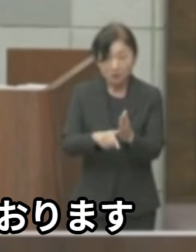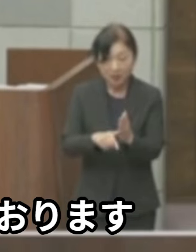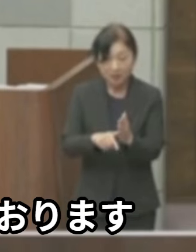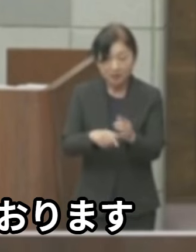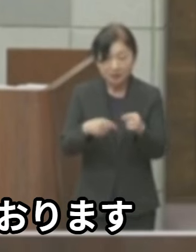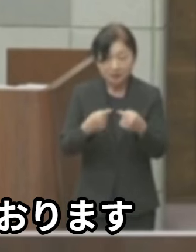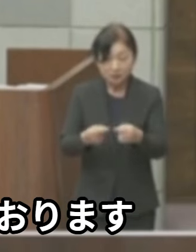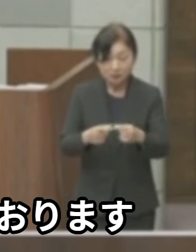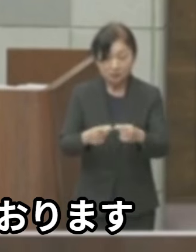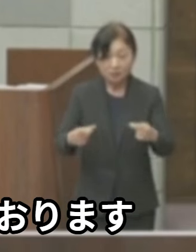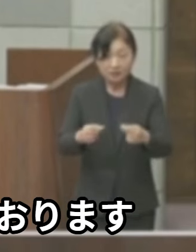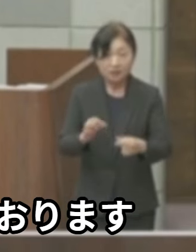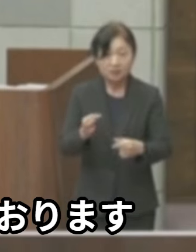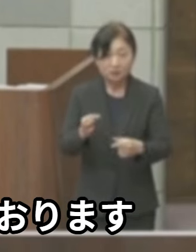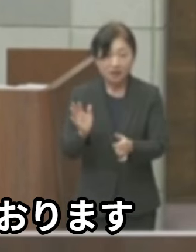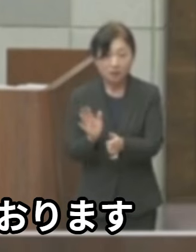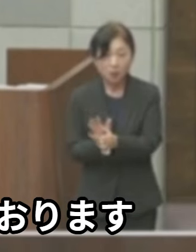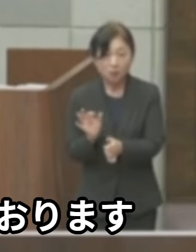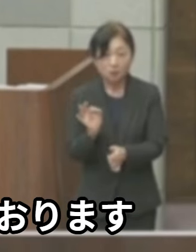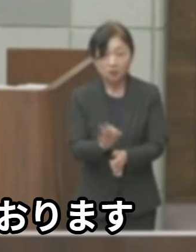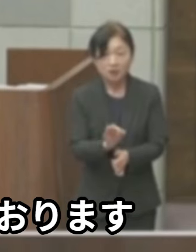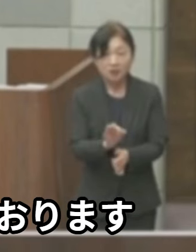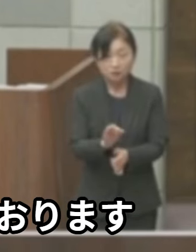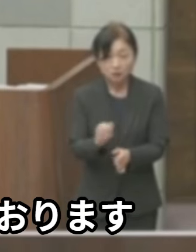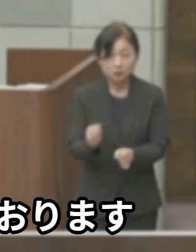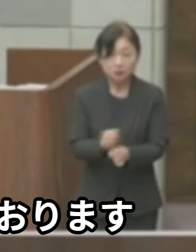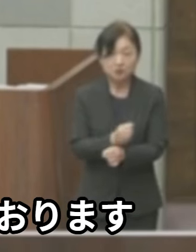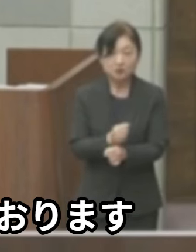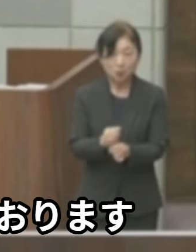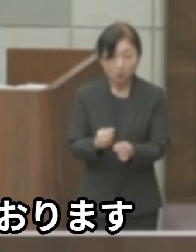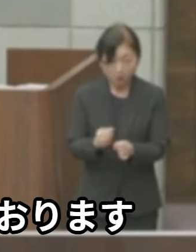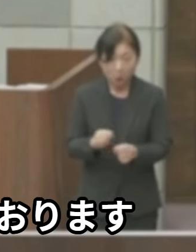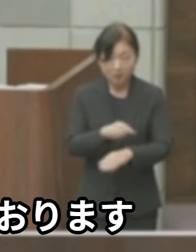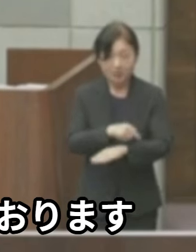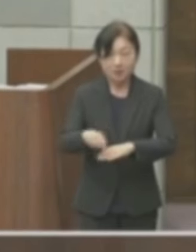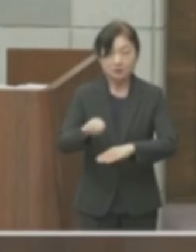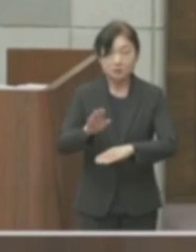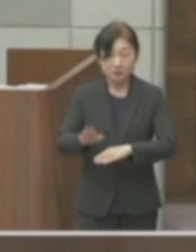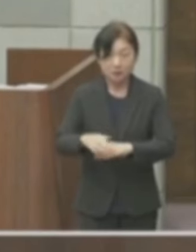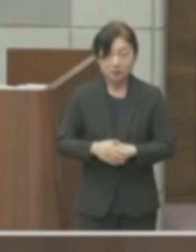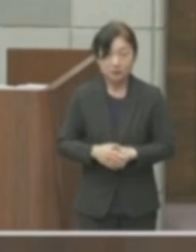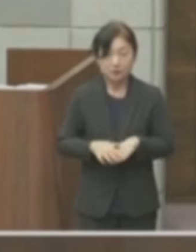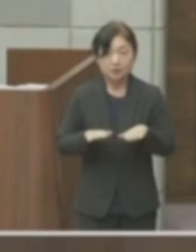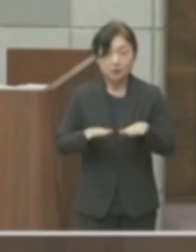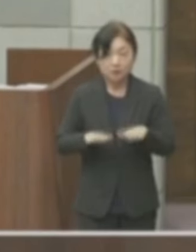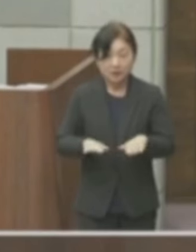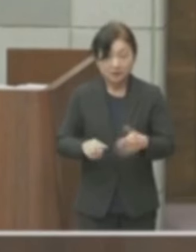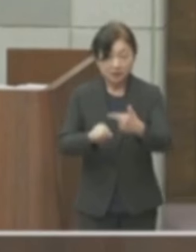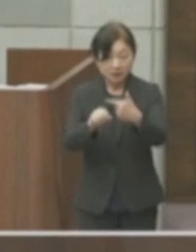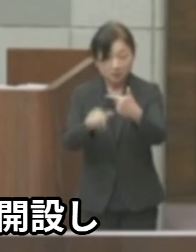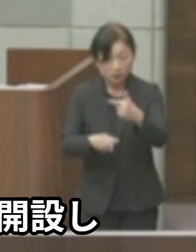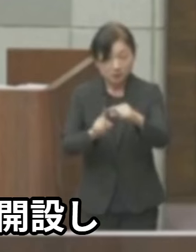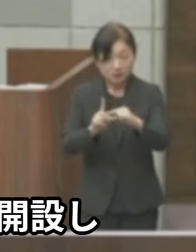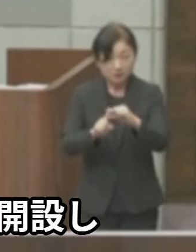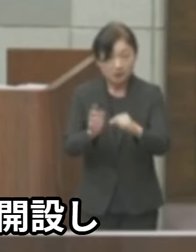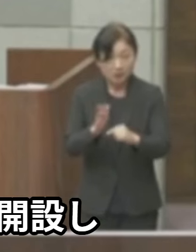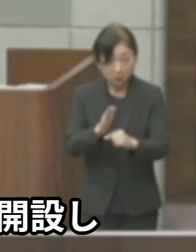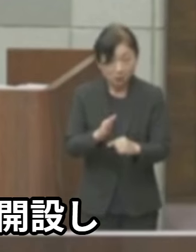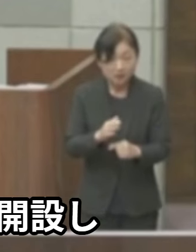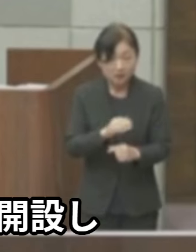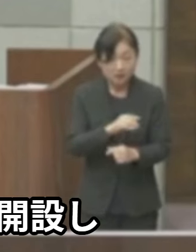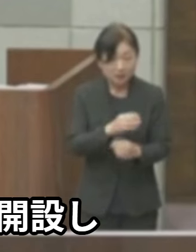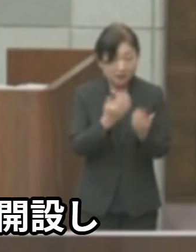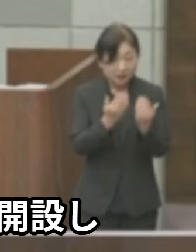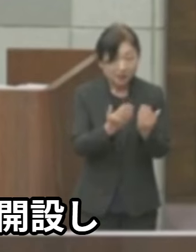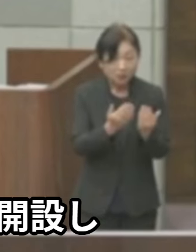入場チケット代を助成する事業を計画しております。現在、6月中旬に各学校の